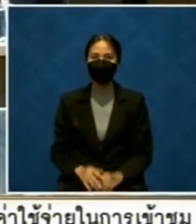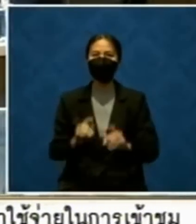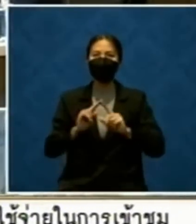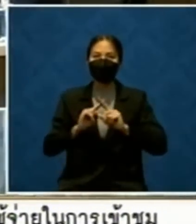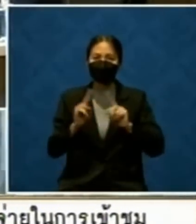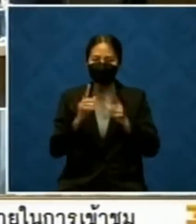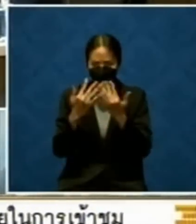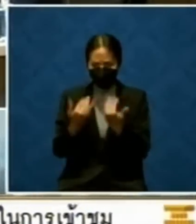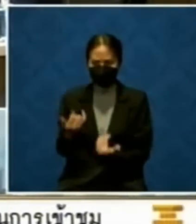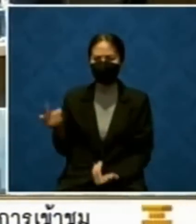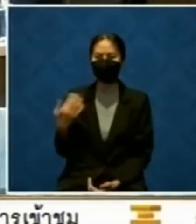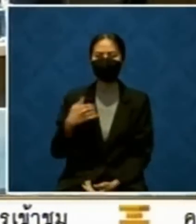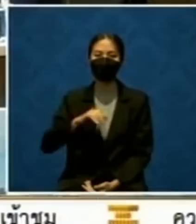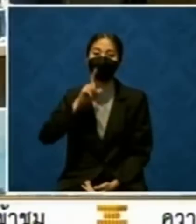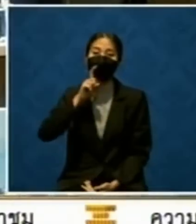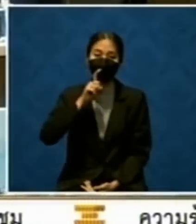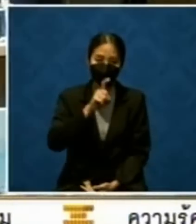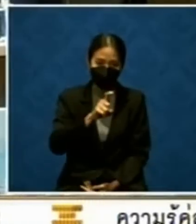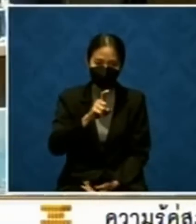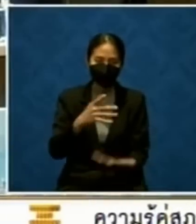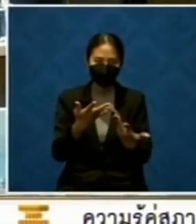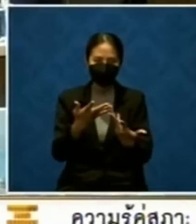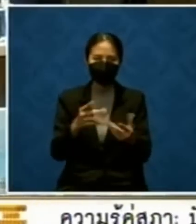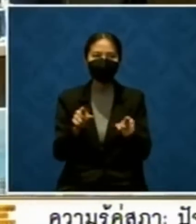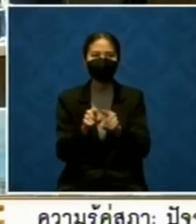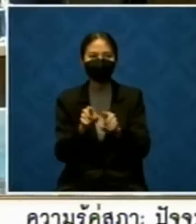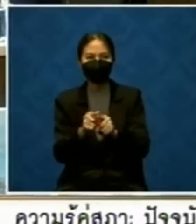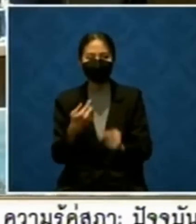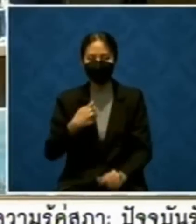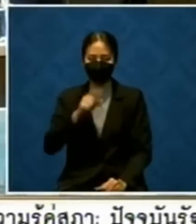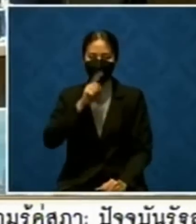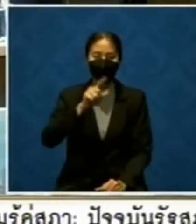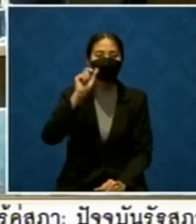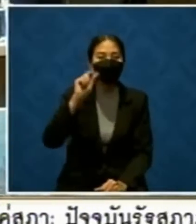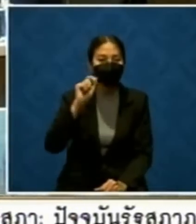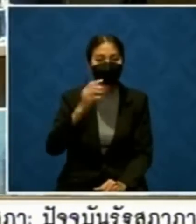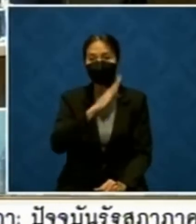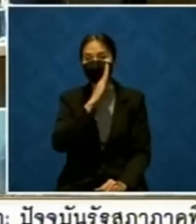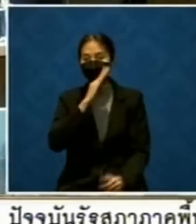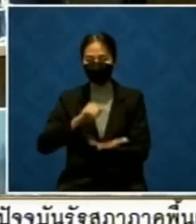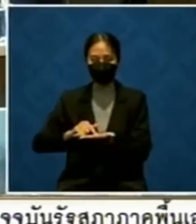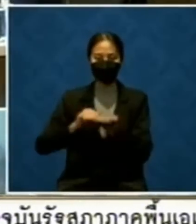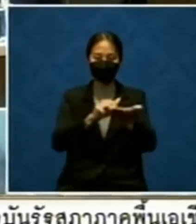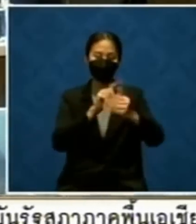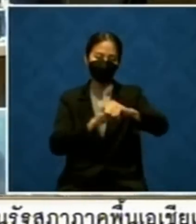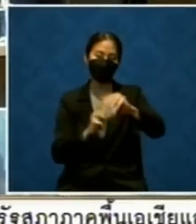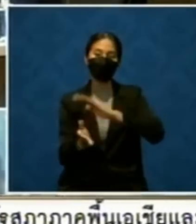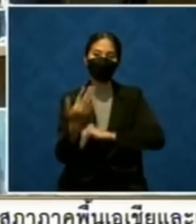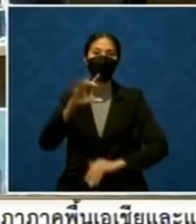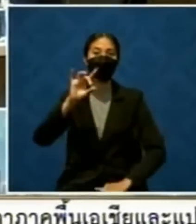ทานถามกระทถามสดดวยวาจาเป็กทุที่มัคอนขจะเรงดวนเพรเรายื่นกตอนเช้า 8 โงเช้า